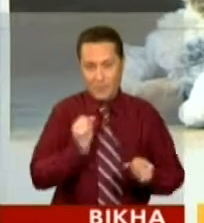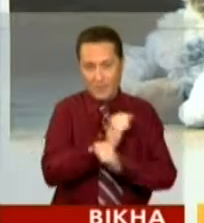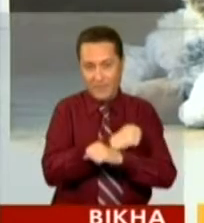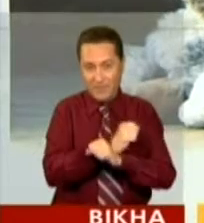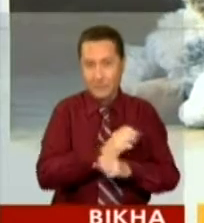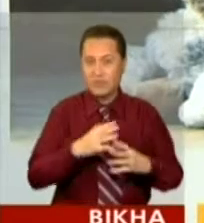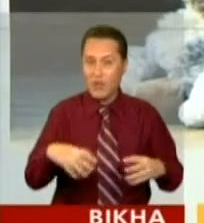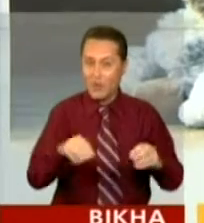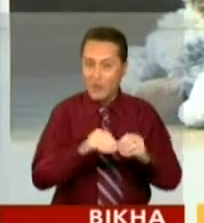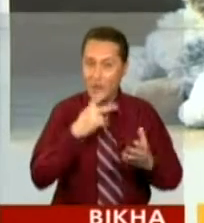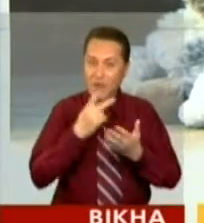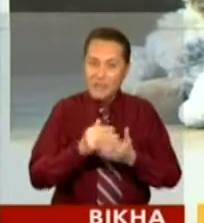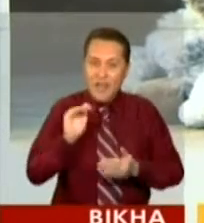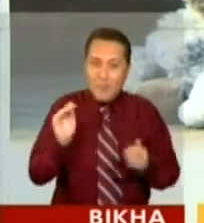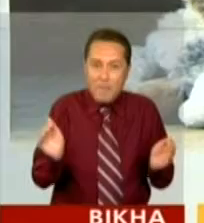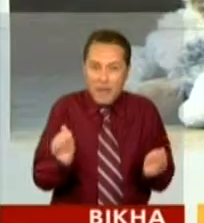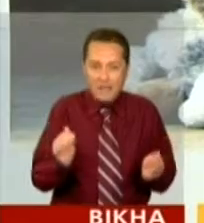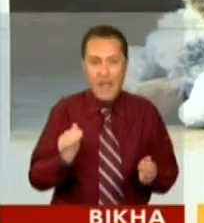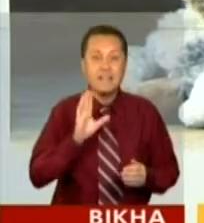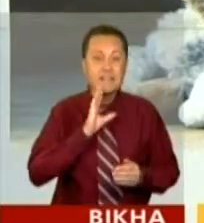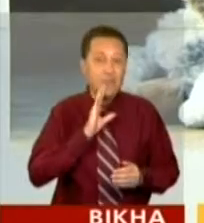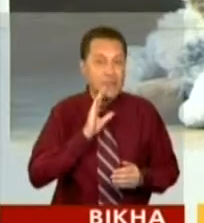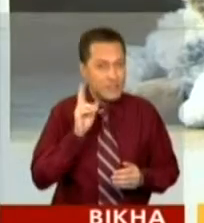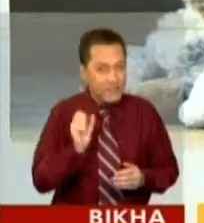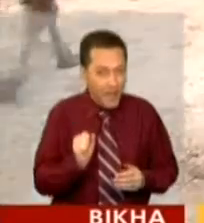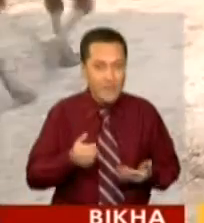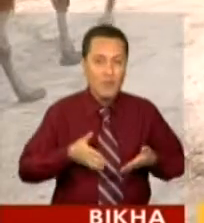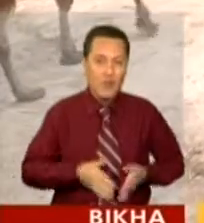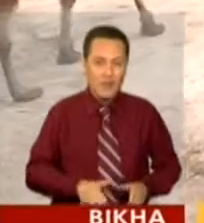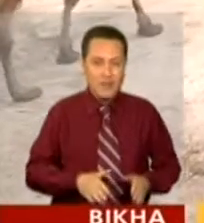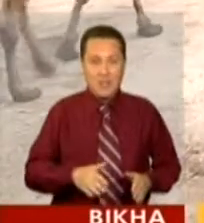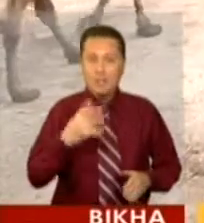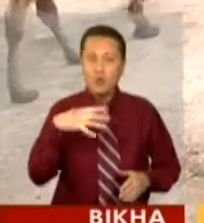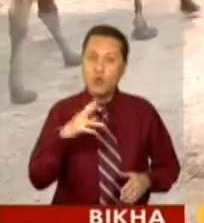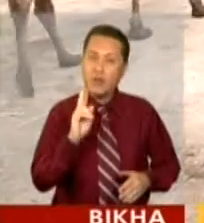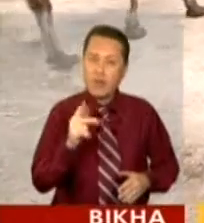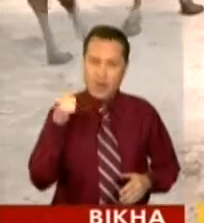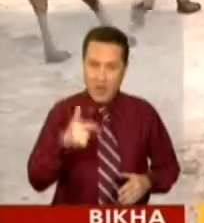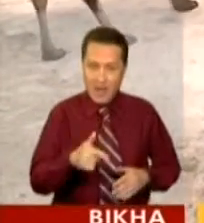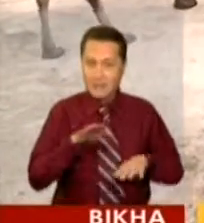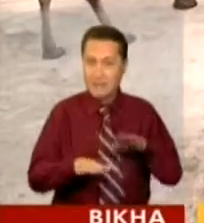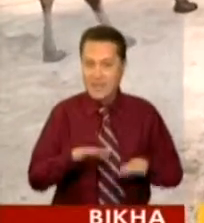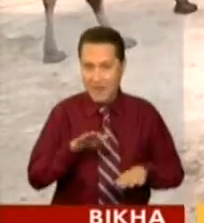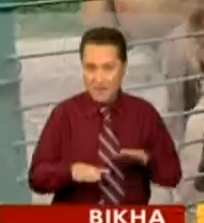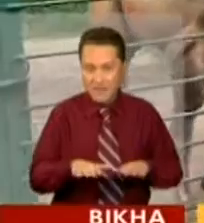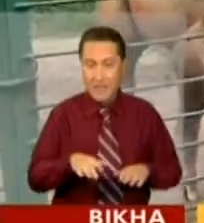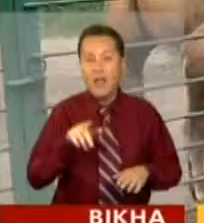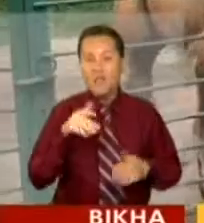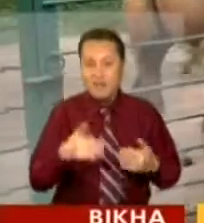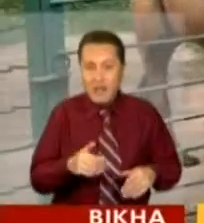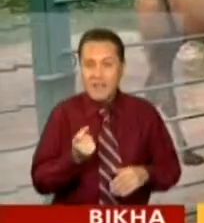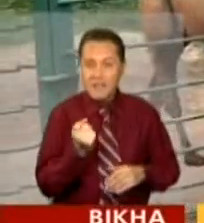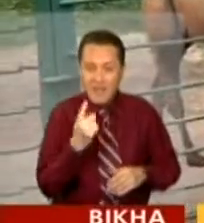сьогодні журналістам показали як мале верблюжа Це самичка вона народилася чимало я аж 40 кілограмів з абашкин неї вже